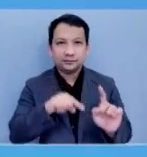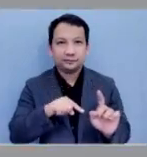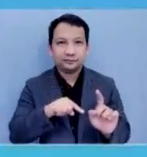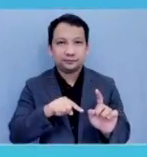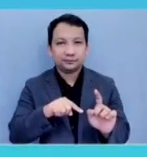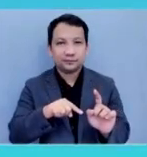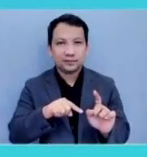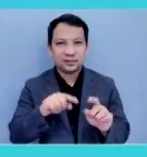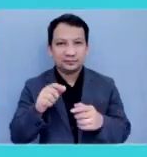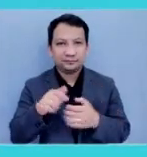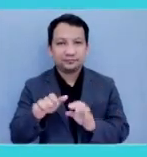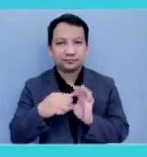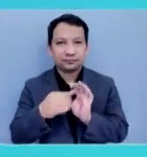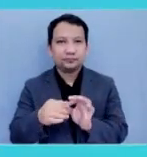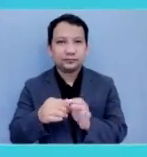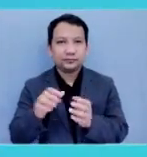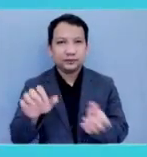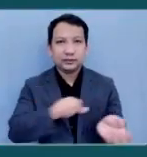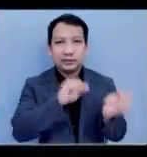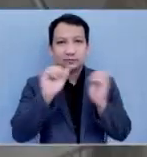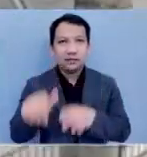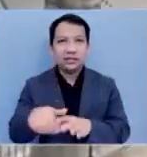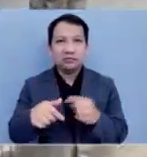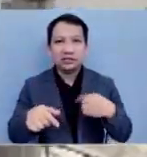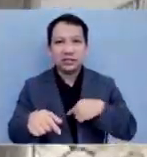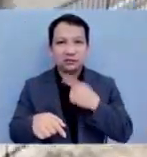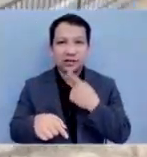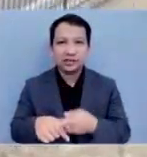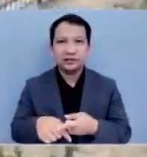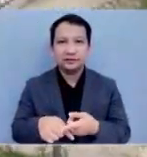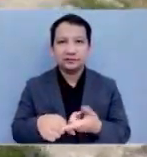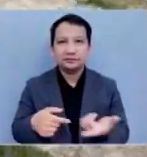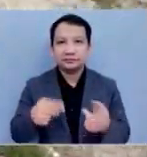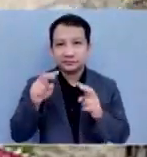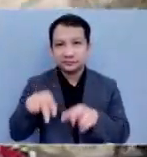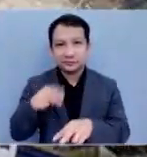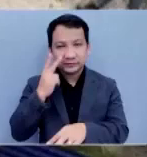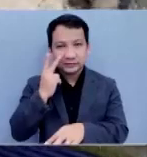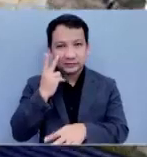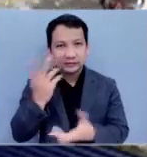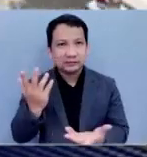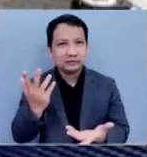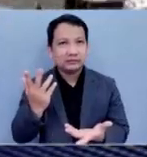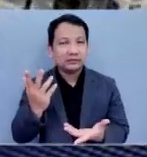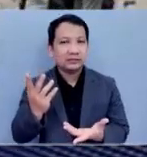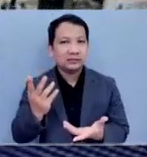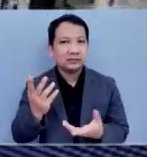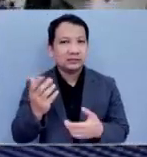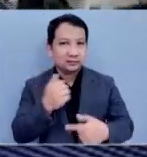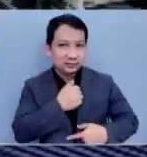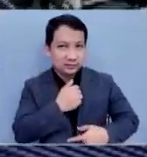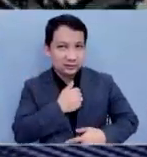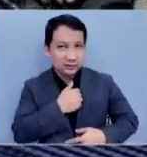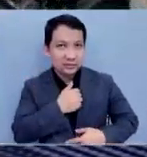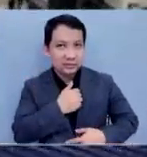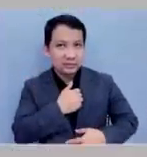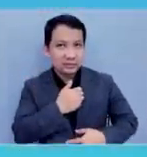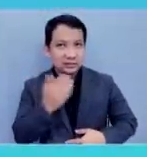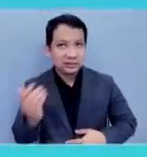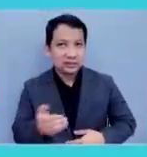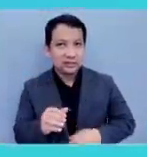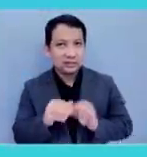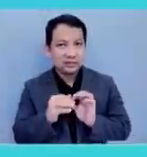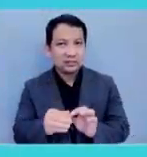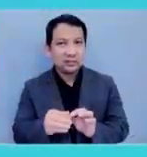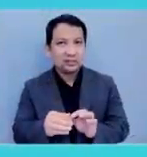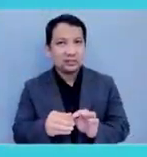tuta matapos inihagis mula sa footbridge. Ayon sa mga kwento na nakasaksi, pinapaalis daw ng gwardiya mga batang may-ari ng tuta. Dito